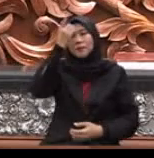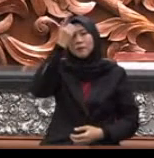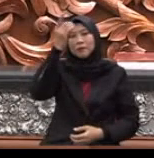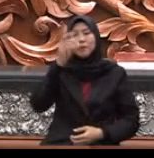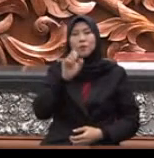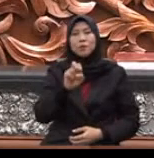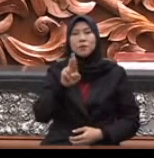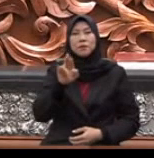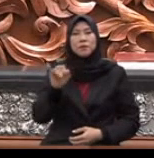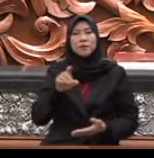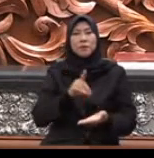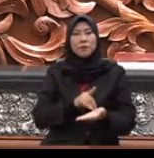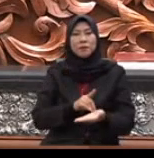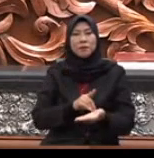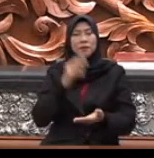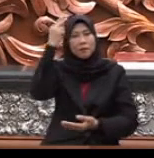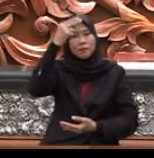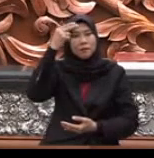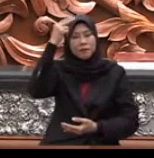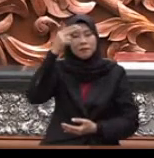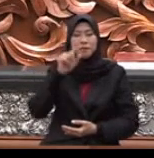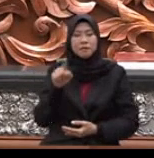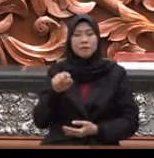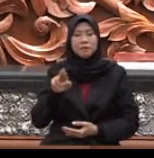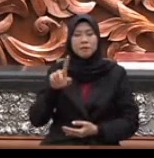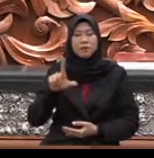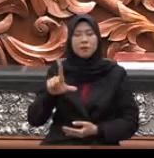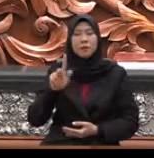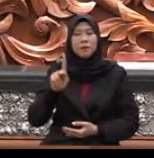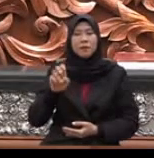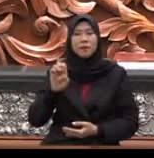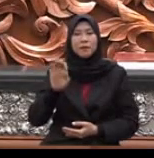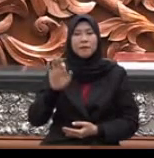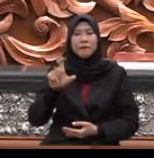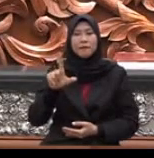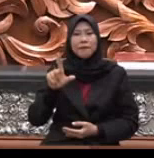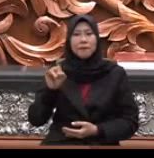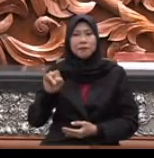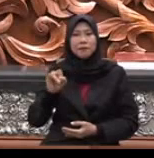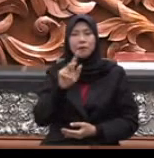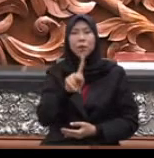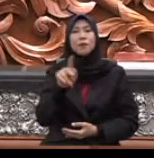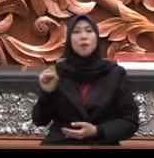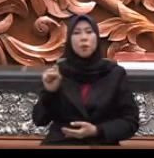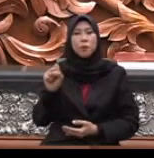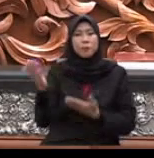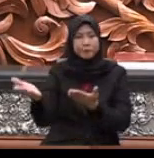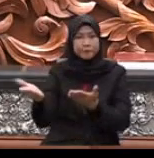Sri dokter haji Zulkifli bin Ahmad kalau